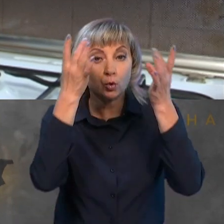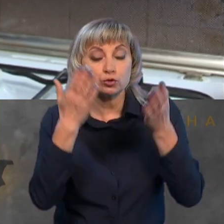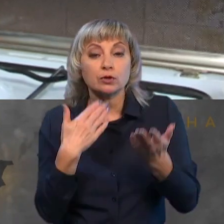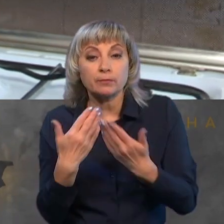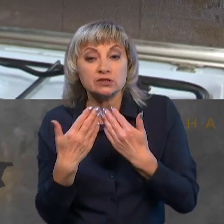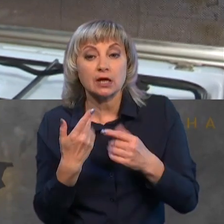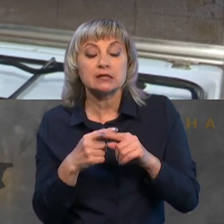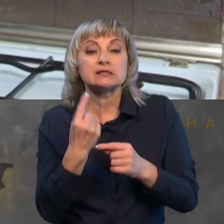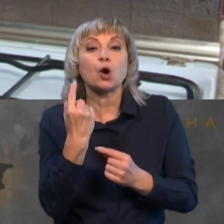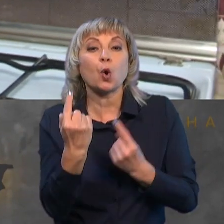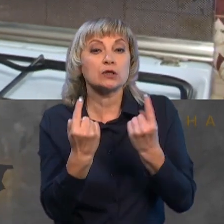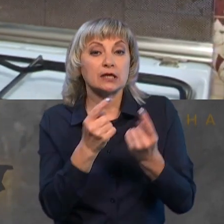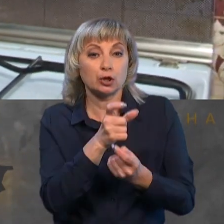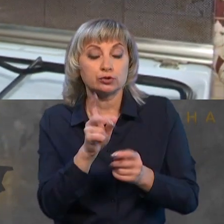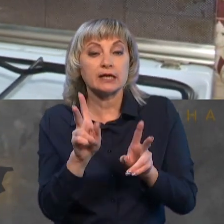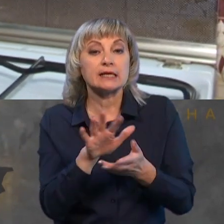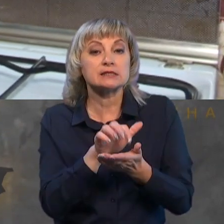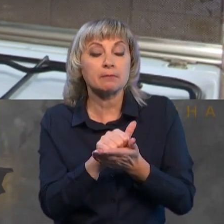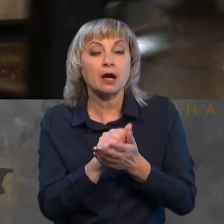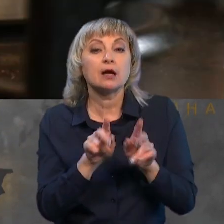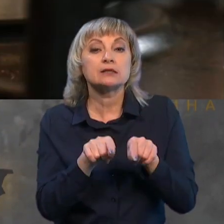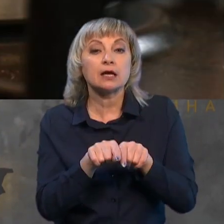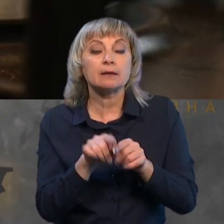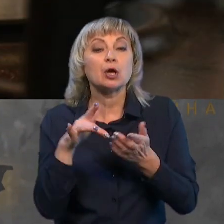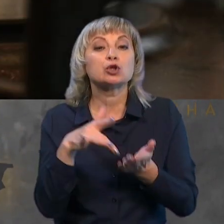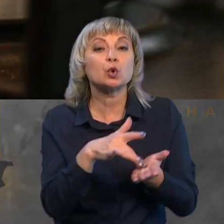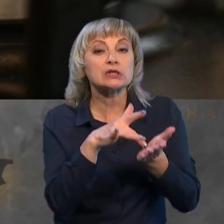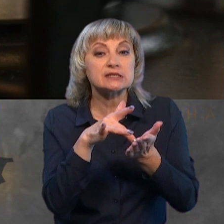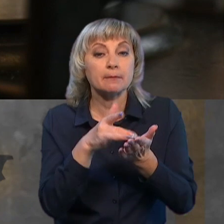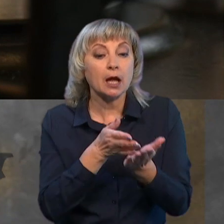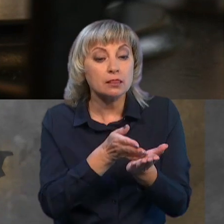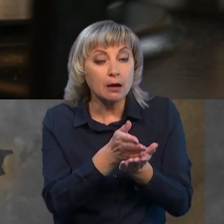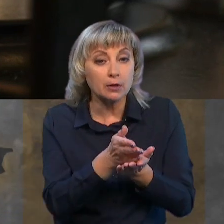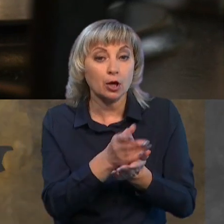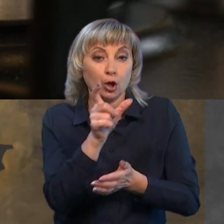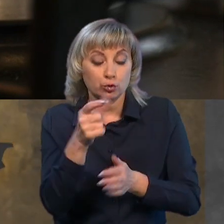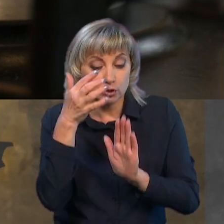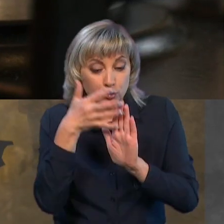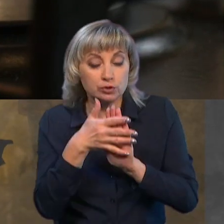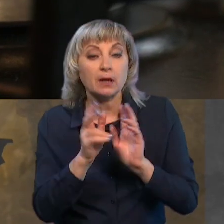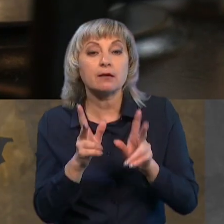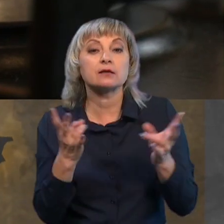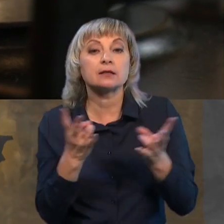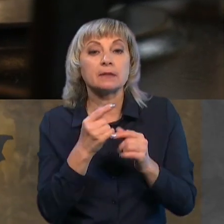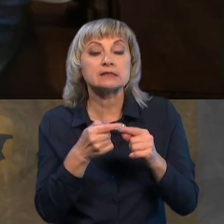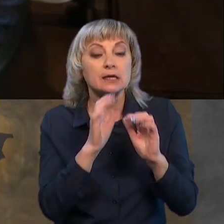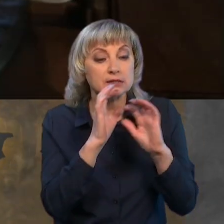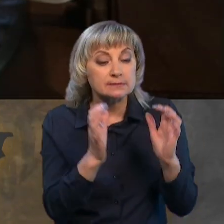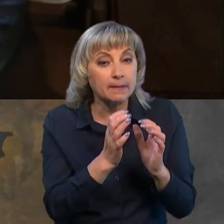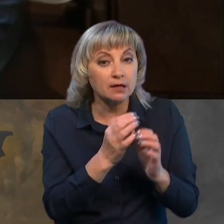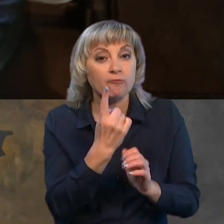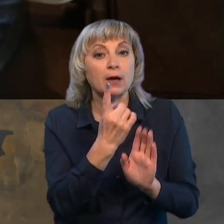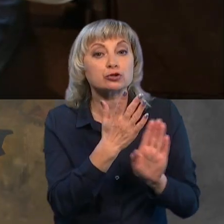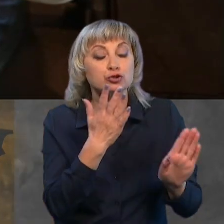Тобто це одиниці люди, які там займалися якимись такими там туристичними, наприклад, напрямком, вони розуміють, як треба це зберігати. В першу